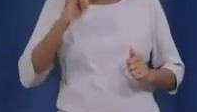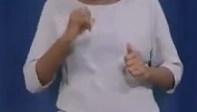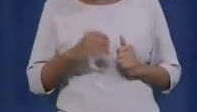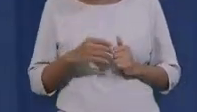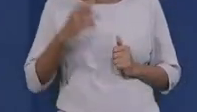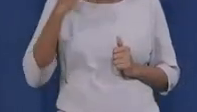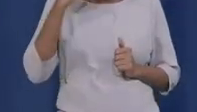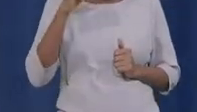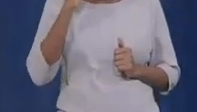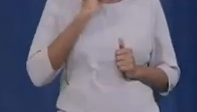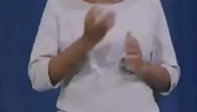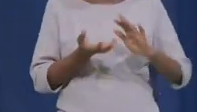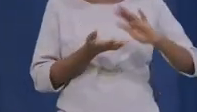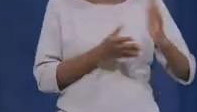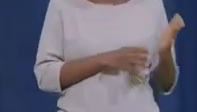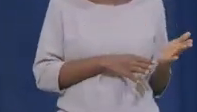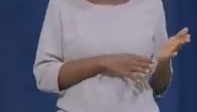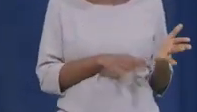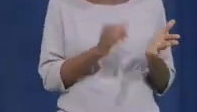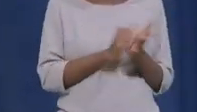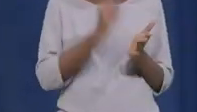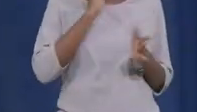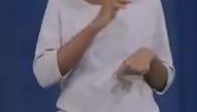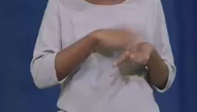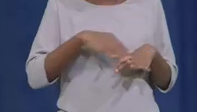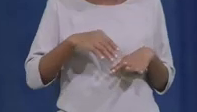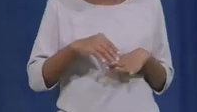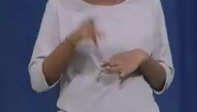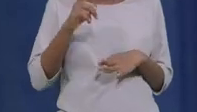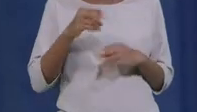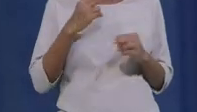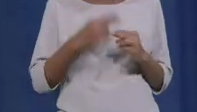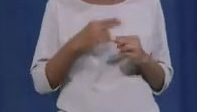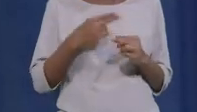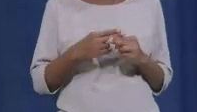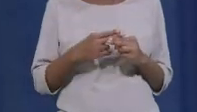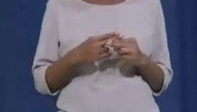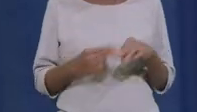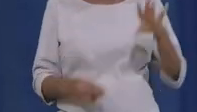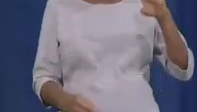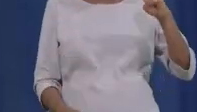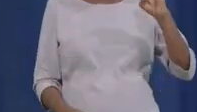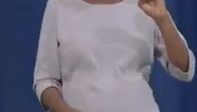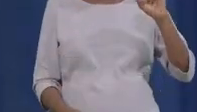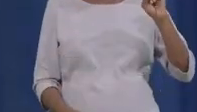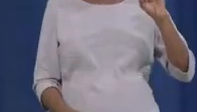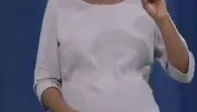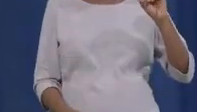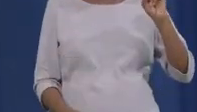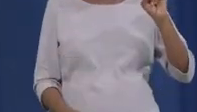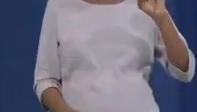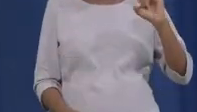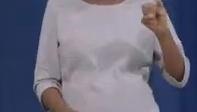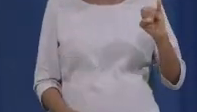jalousie, pas d'envie. Car elle était mourante. Elle lui donna le nom